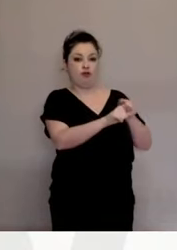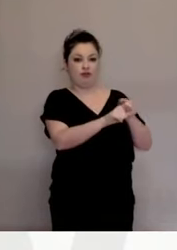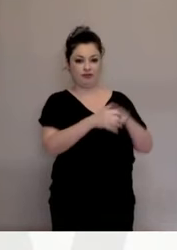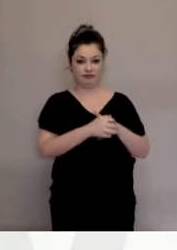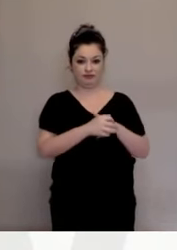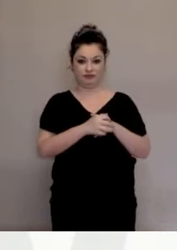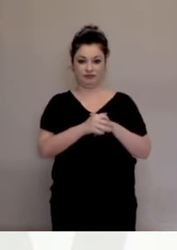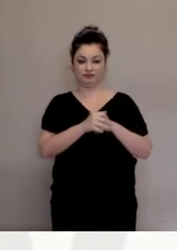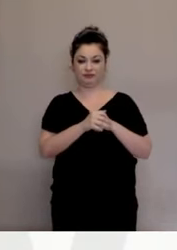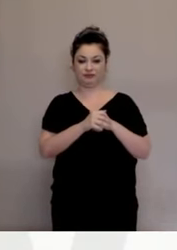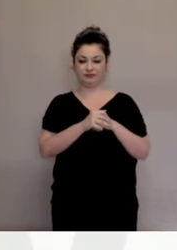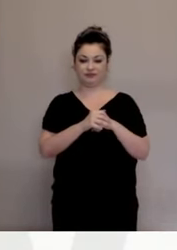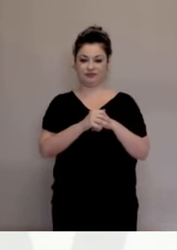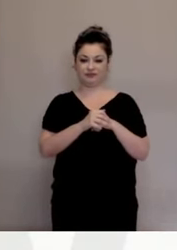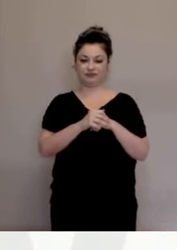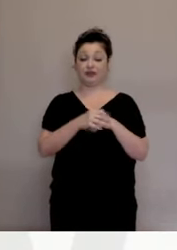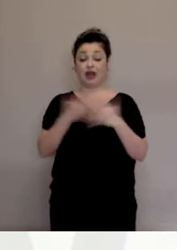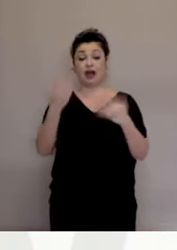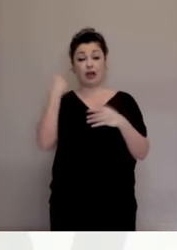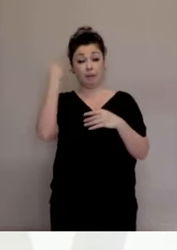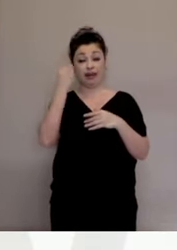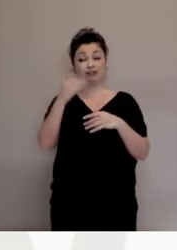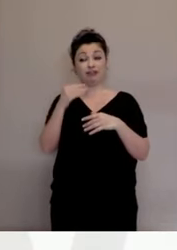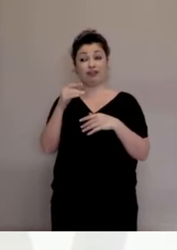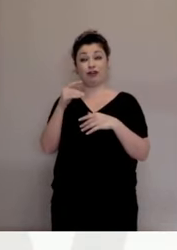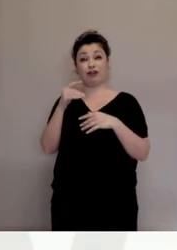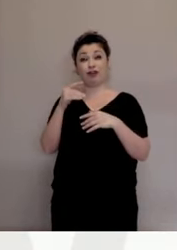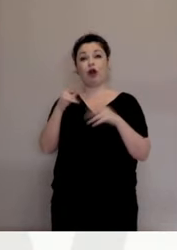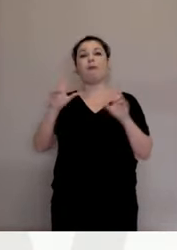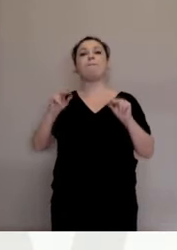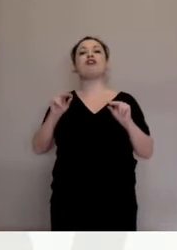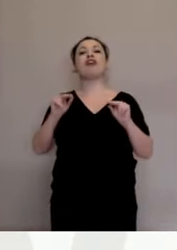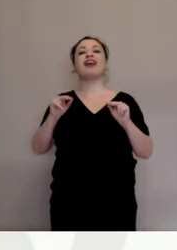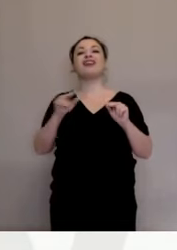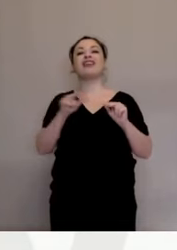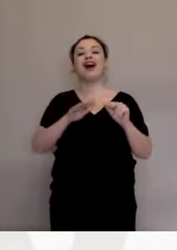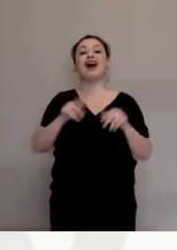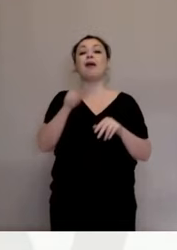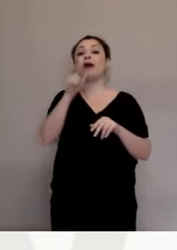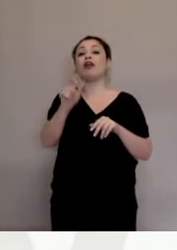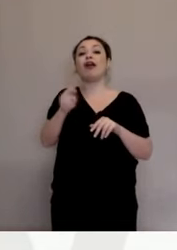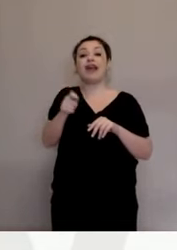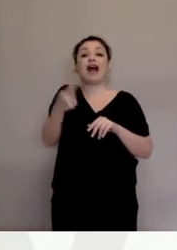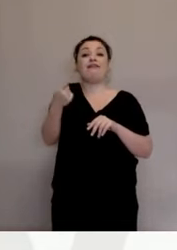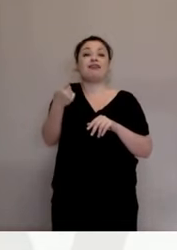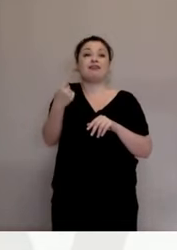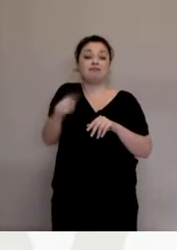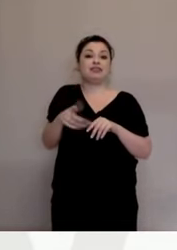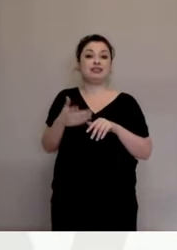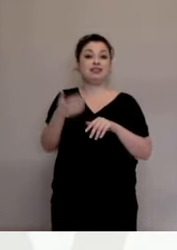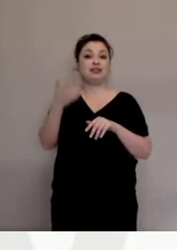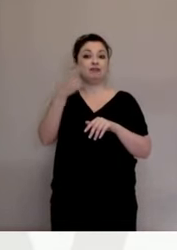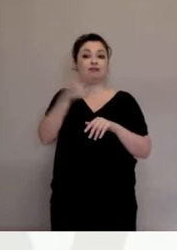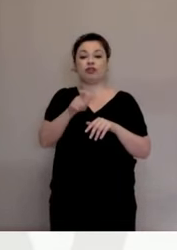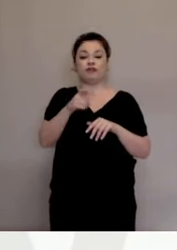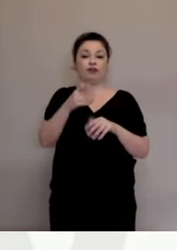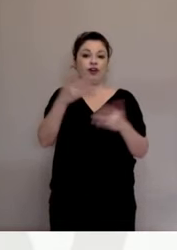è la parola chiave della modernità, perché poi sono